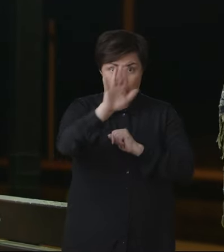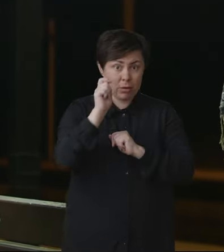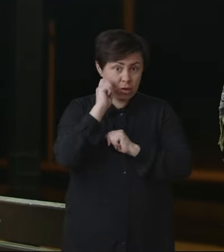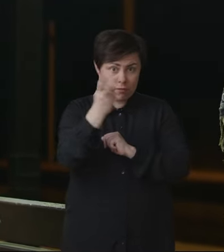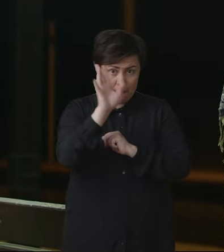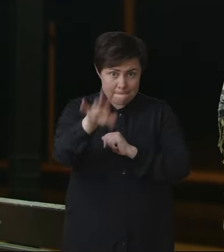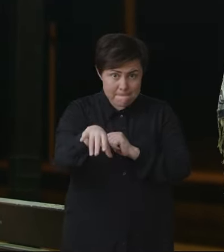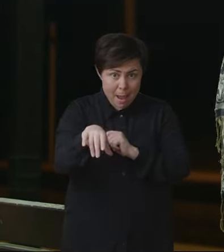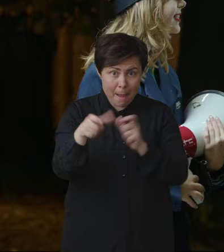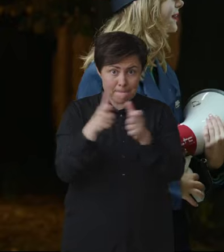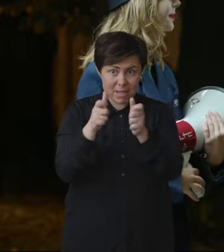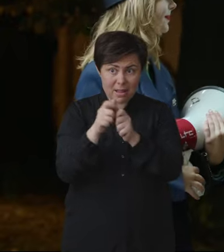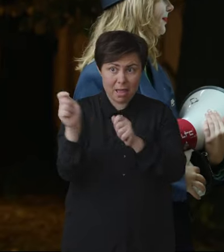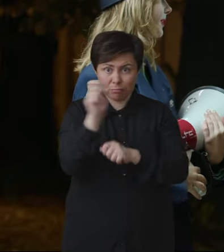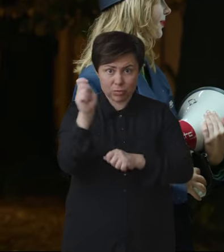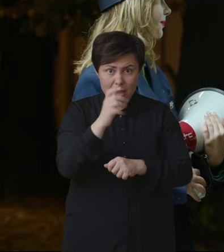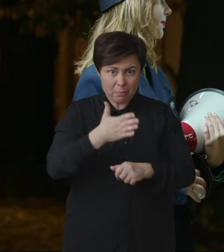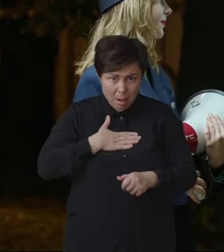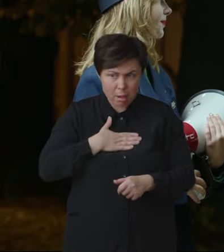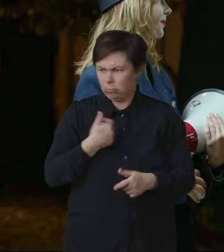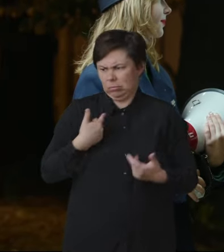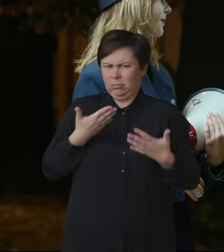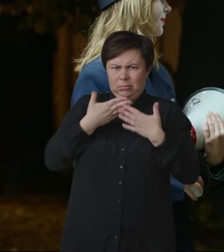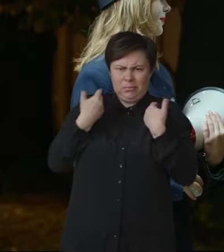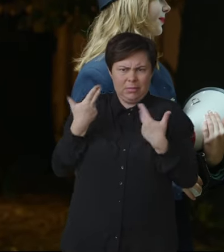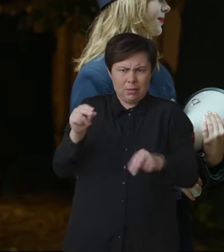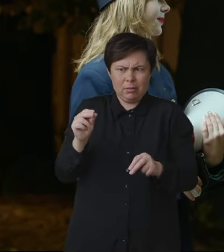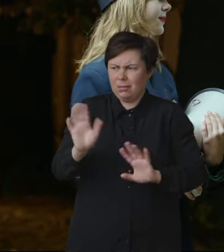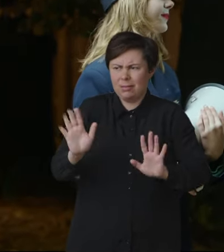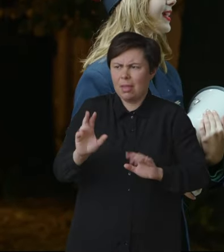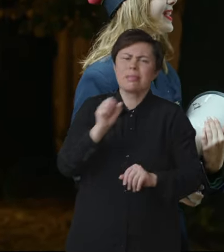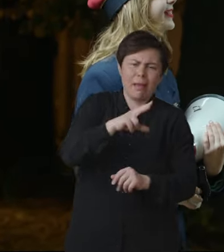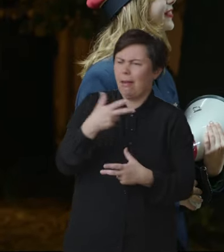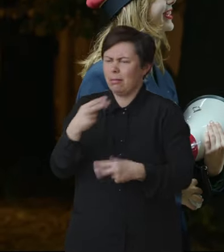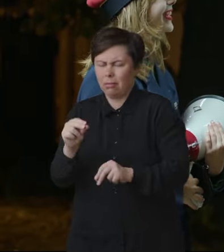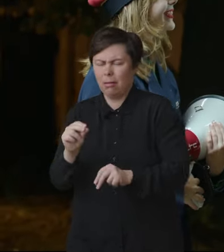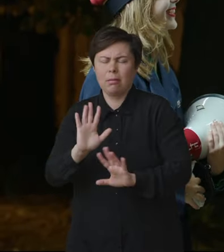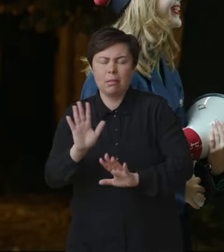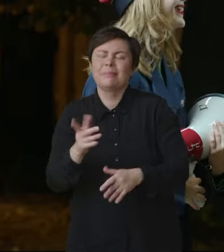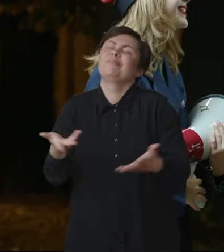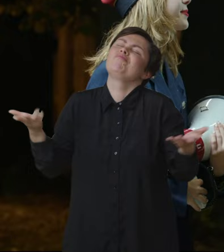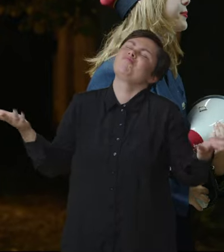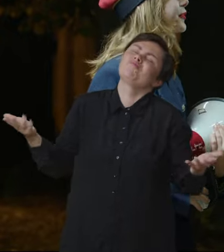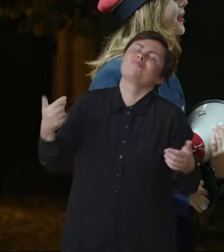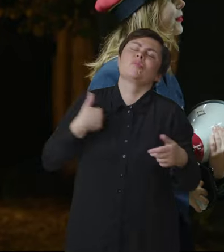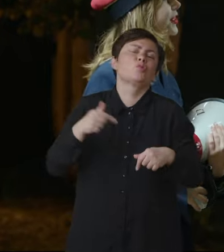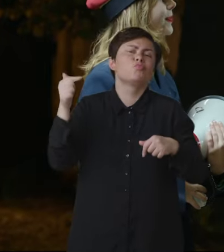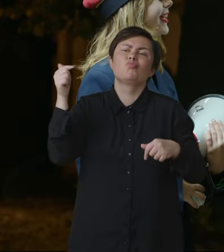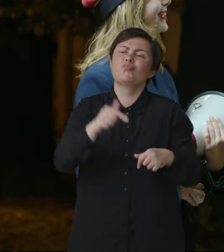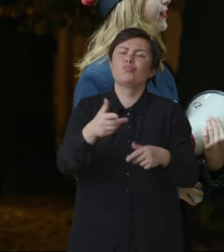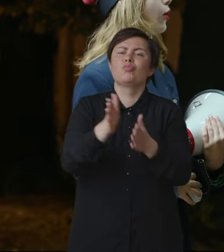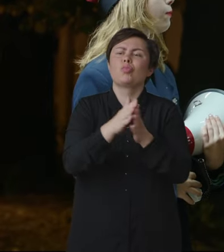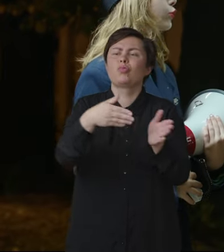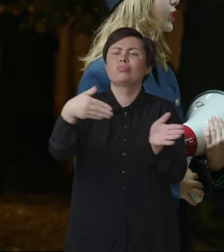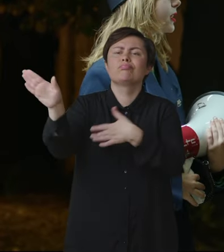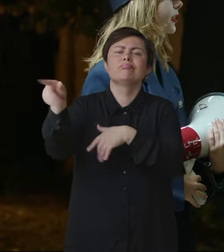panienki bilet na przejazd? Nie! Tak. Nie. To niestety, jestem zmuszona prosić